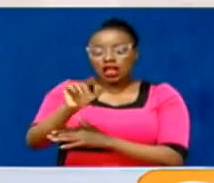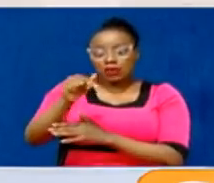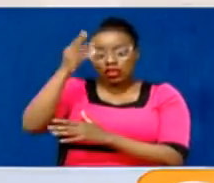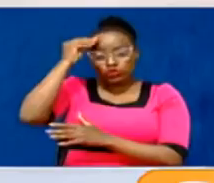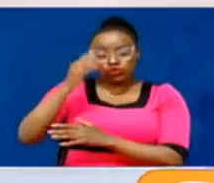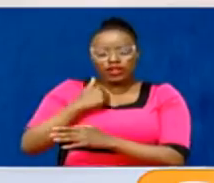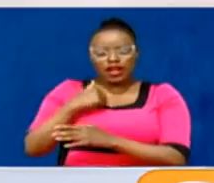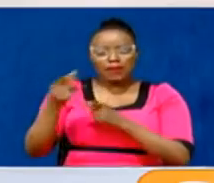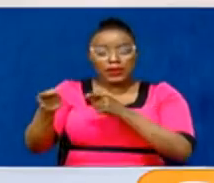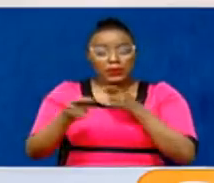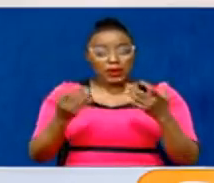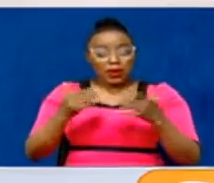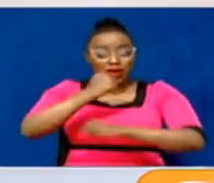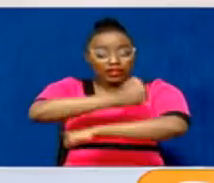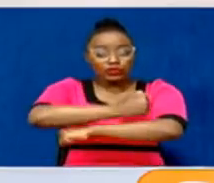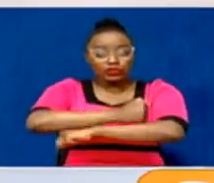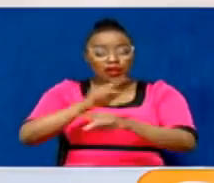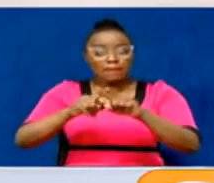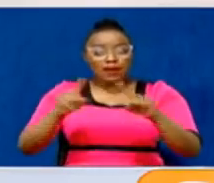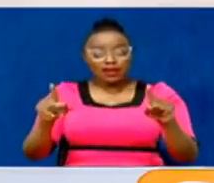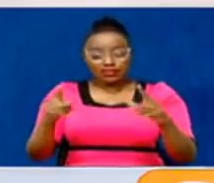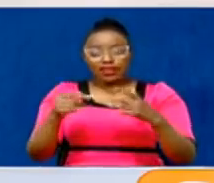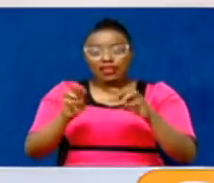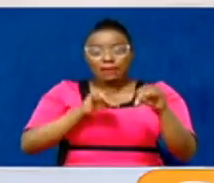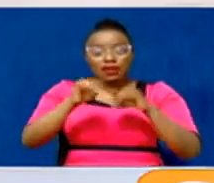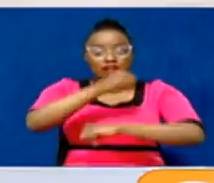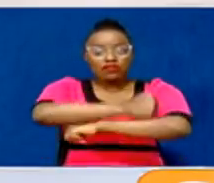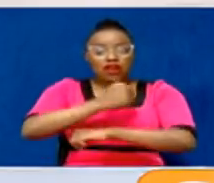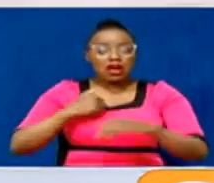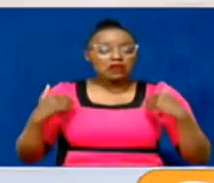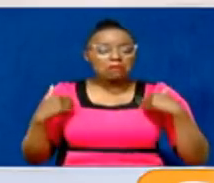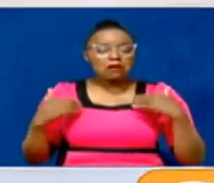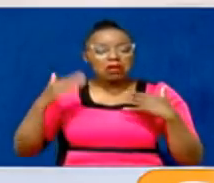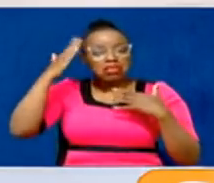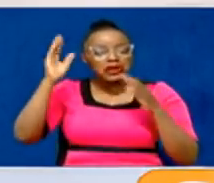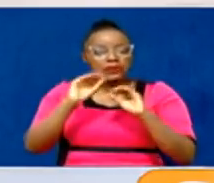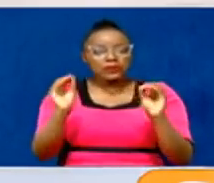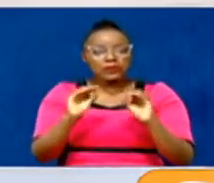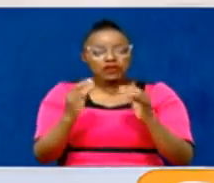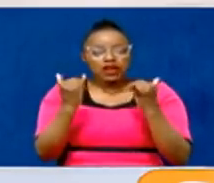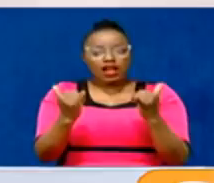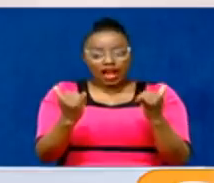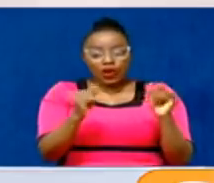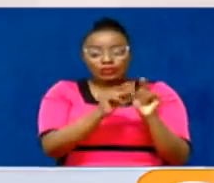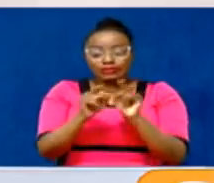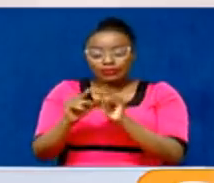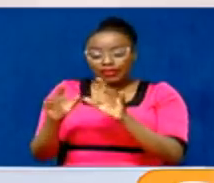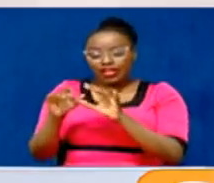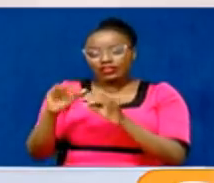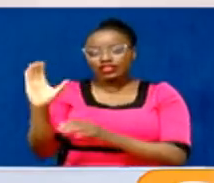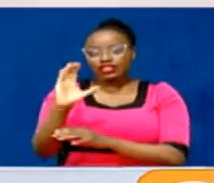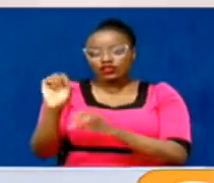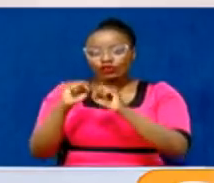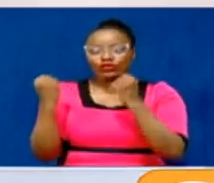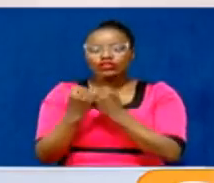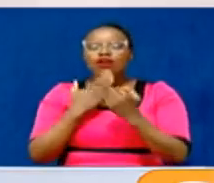mwanafunzi huyo alidhulumiwa shuleni, japo usimamizi wa shule hiyo umekana kufahamu lolote. Kwa sasa mashirika ya haki yanataka uchunguzi wa